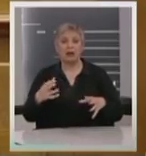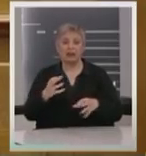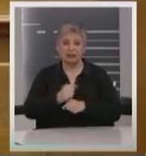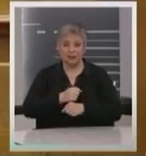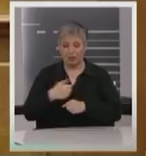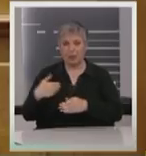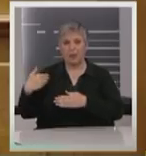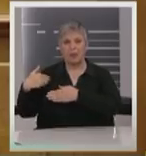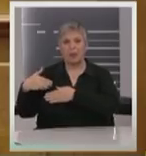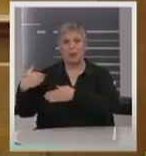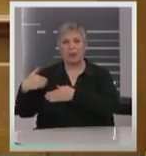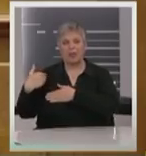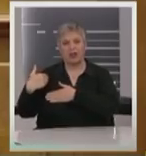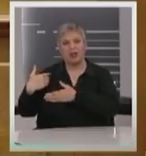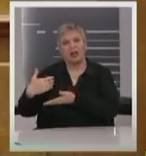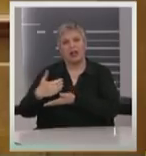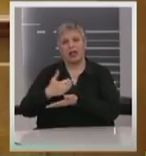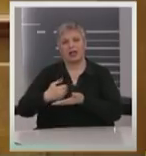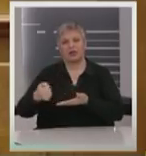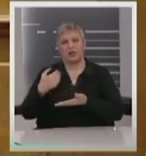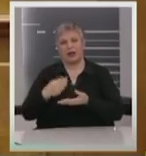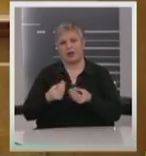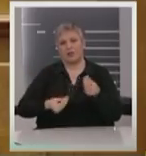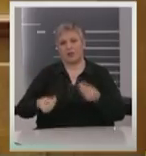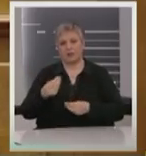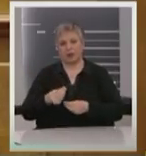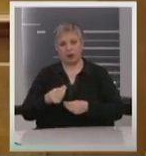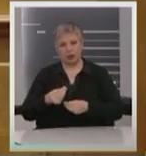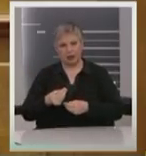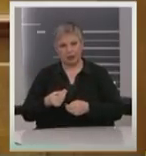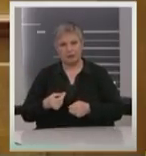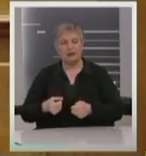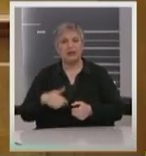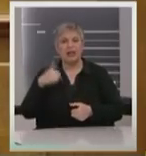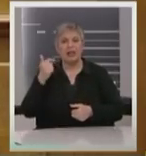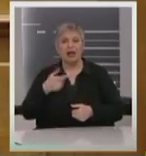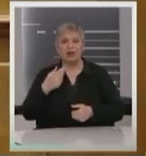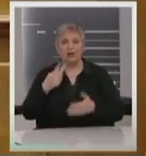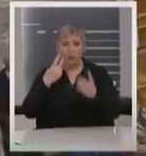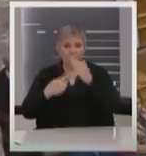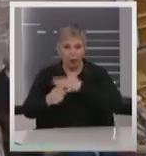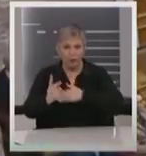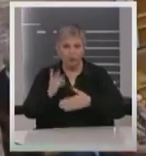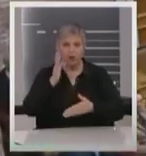4ο τρίμηνο του 2017. Δηλαδή, για να το πω πολύ απλά, στο μισό της αρχικής πρόβλεψης.